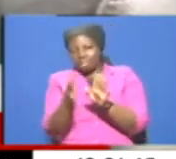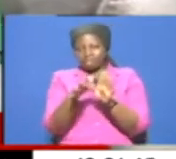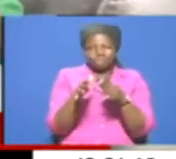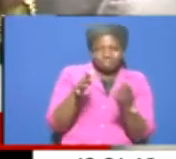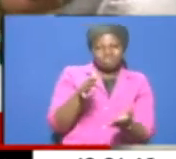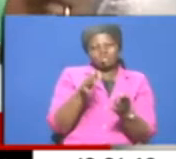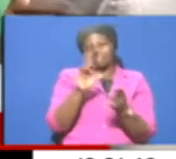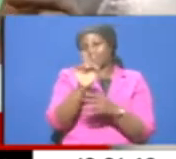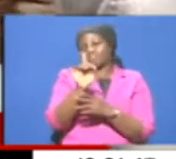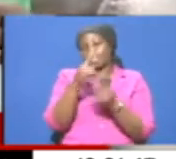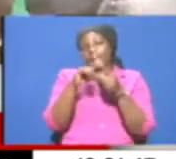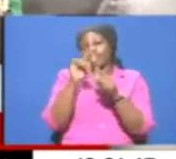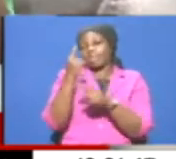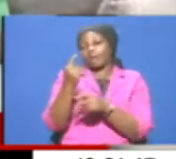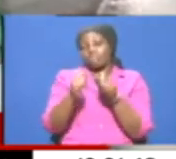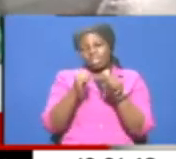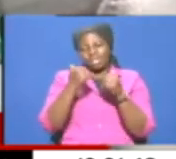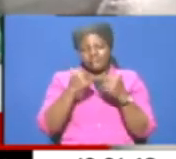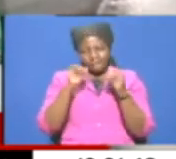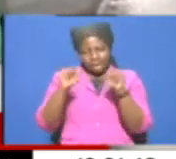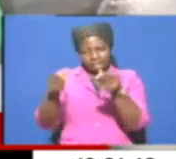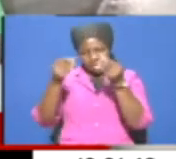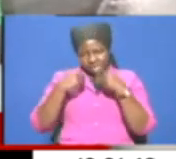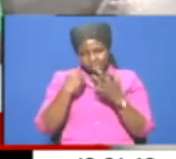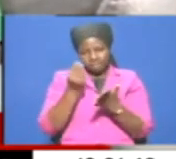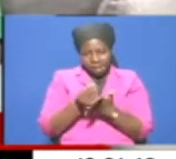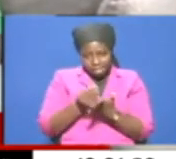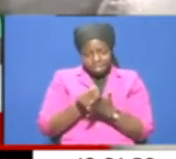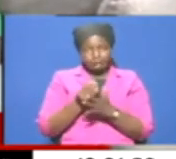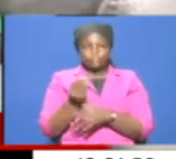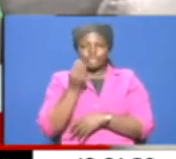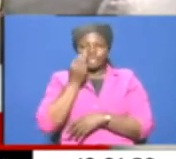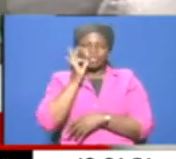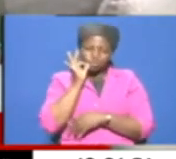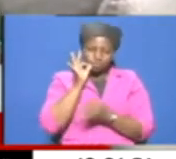na ile tunaweza kukula, mwili ikae smart, mfuko ikae kama